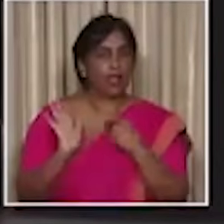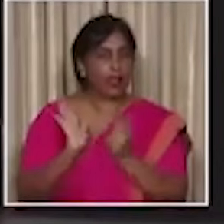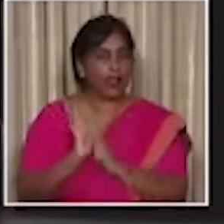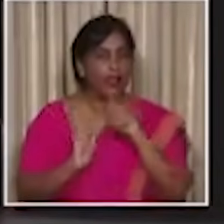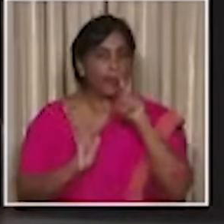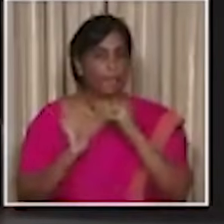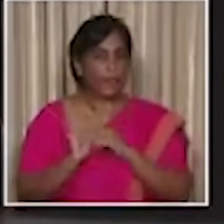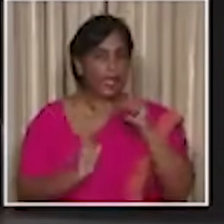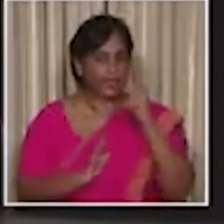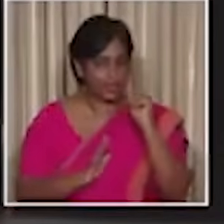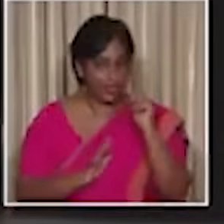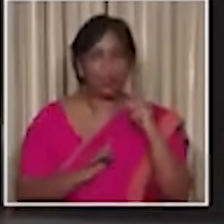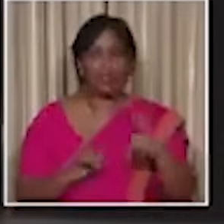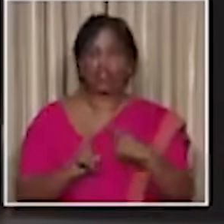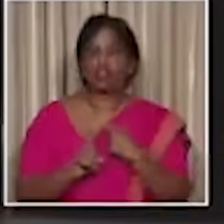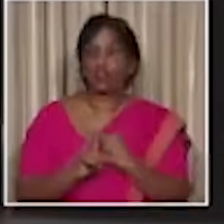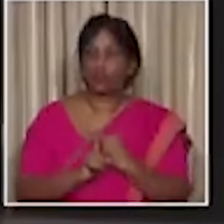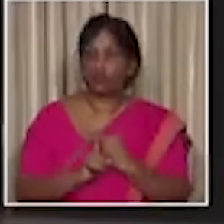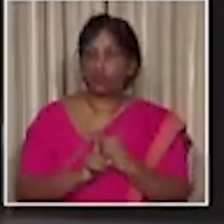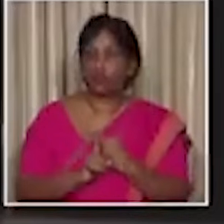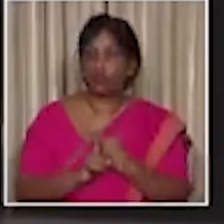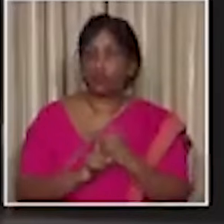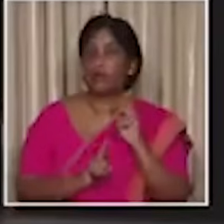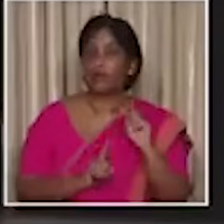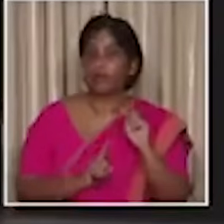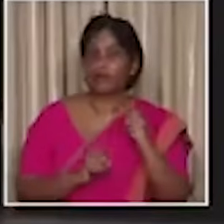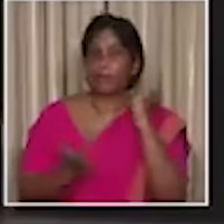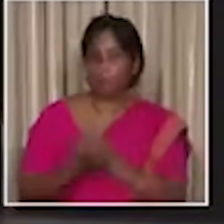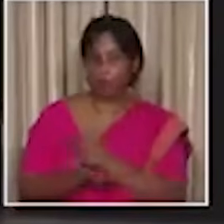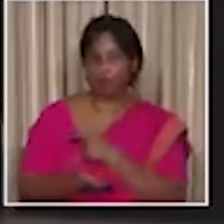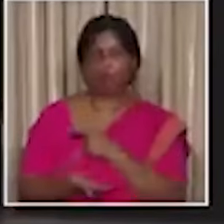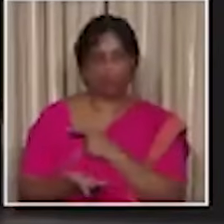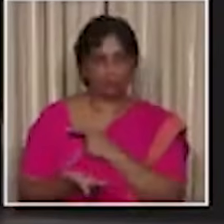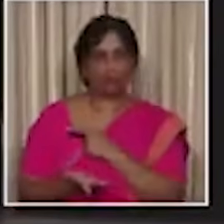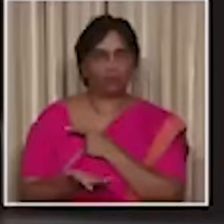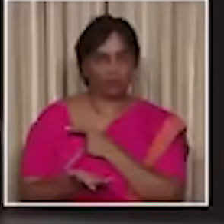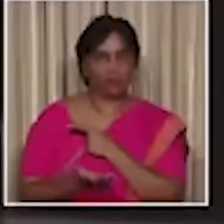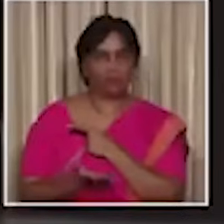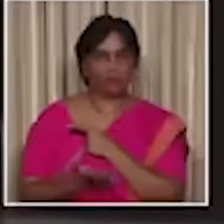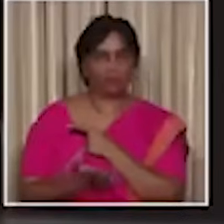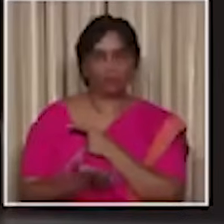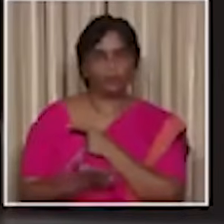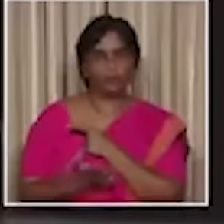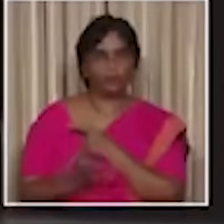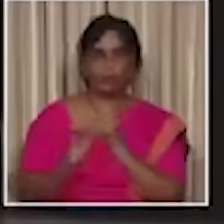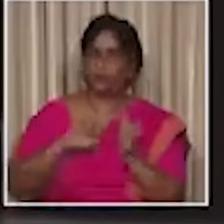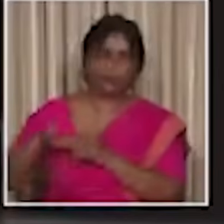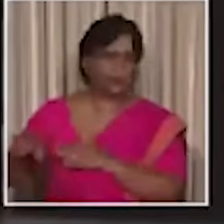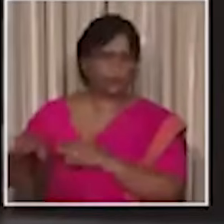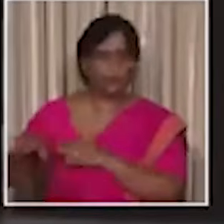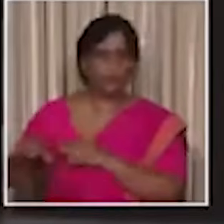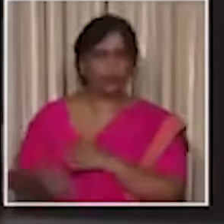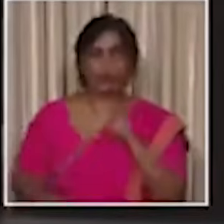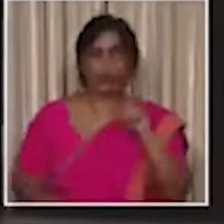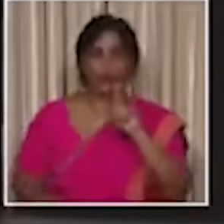150යි. දැන් කෝටි 20ක් දැන් තියෙනවා. account එකේ එක වෙනම කතාවක් ඔබතුමා